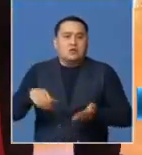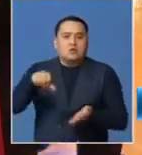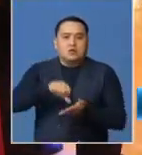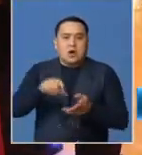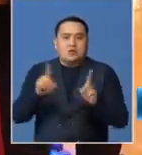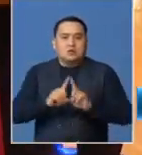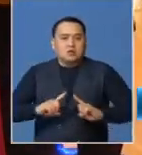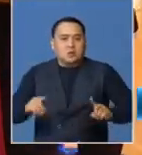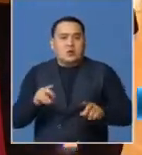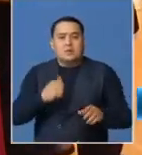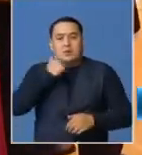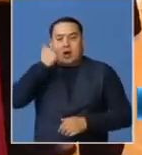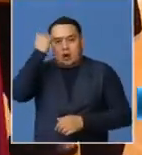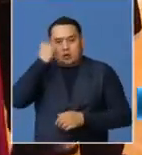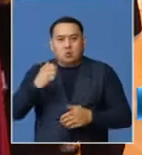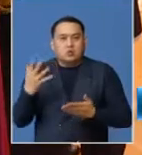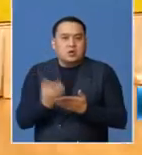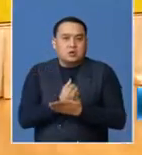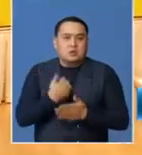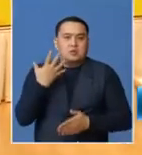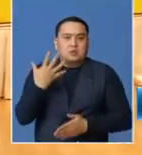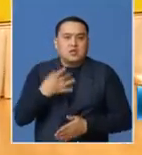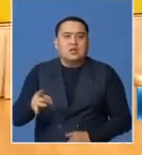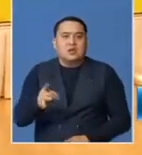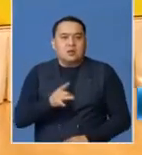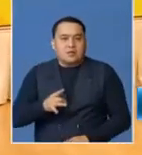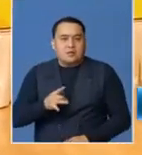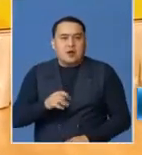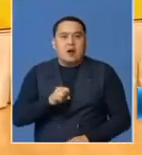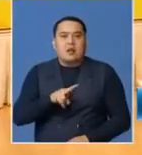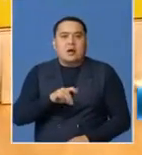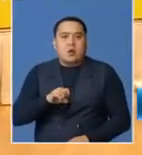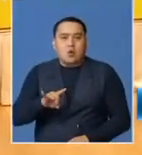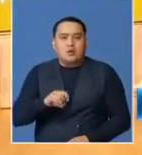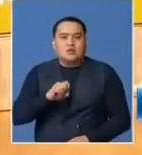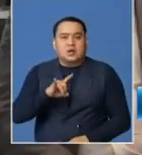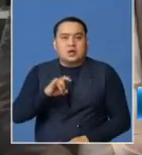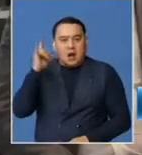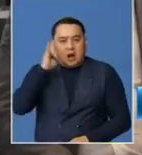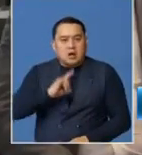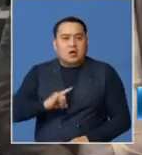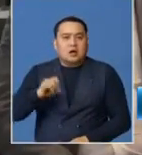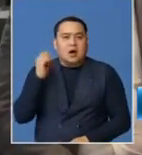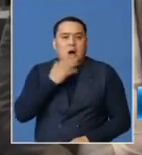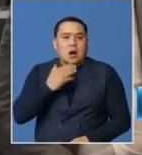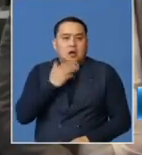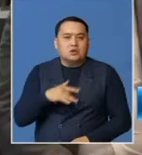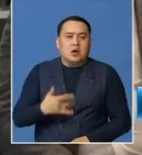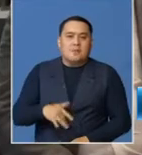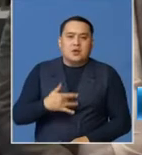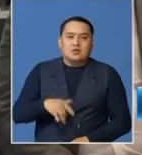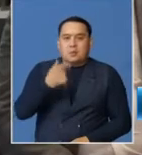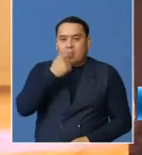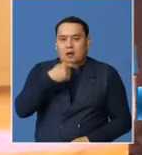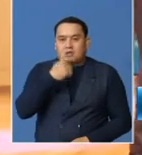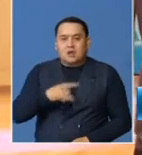активное участие. Из них особой благодарности удостоились 5 районов. Это Алакольский, Сарканский, Каратальский,